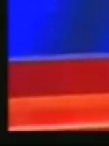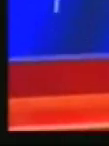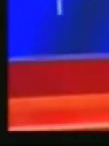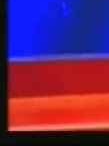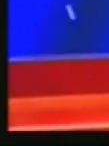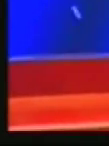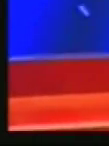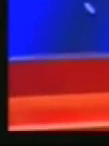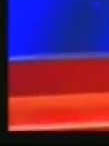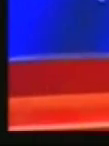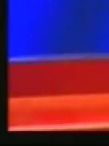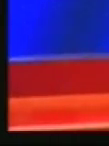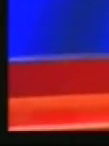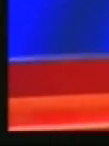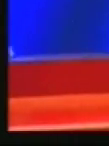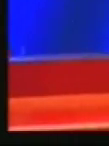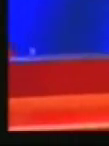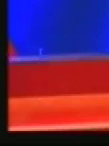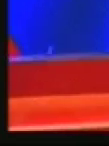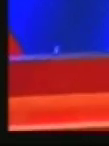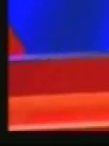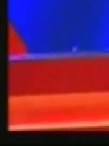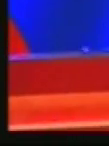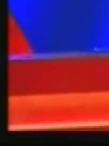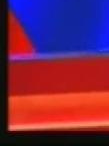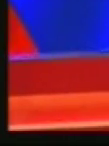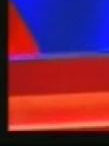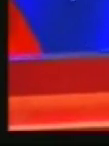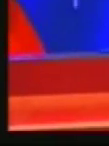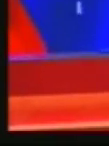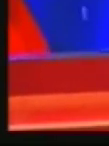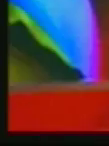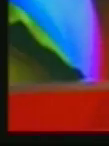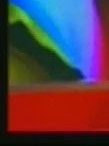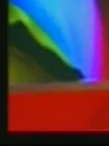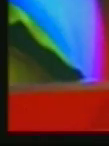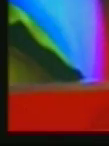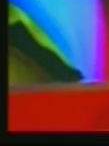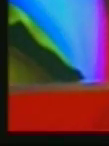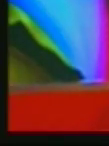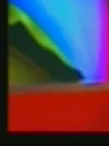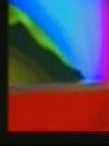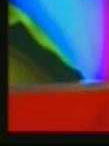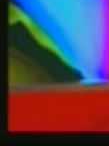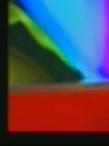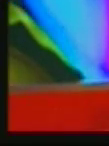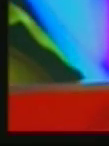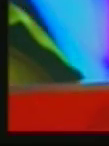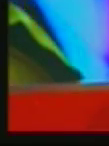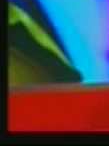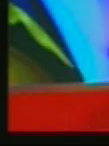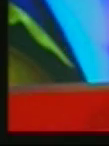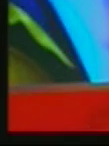התכוונו לקריזמה ואומץ, לא לחשד בפלילים. בכל מקרה, זה עדיין אני מבין רק בגדר בדיקה. זאת חקירה. זה